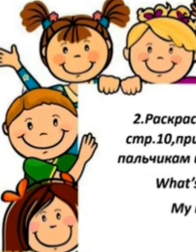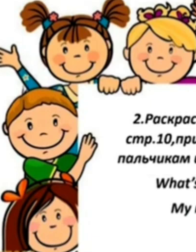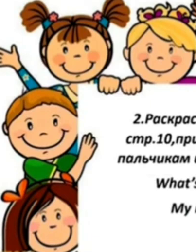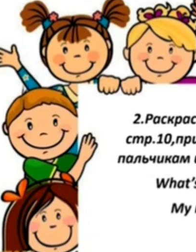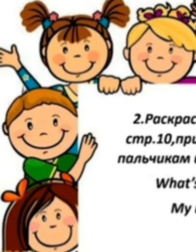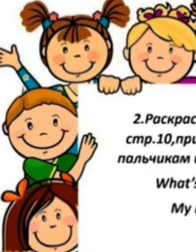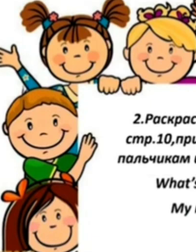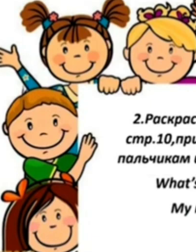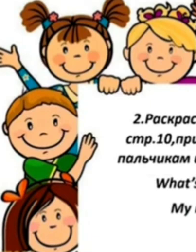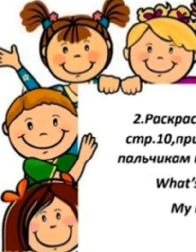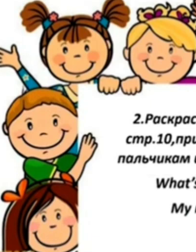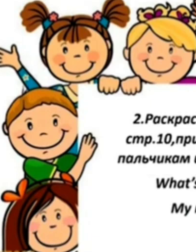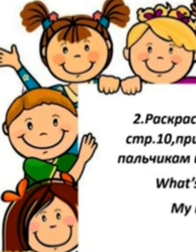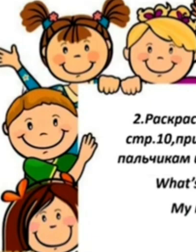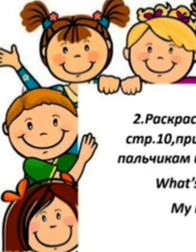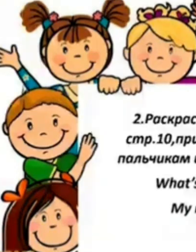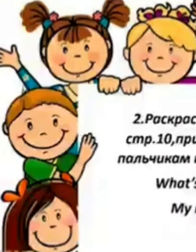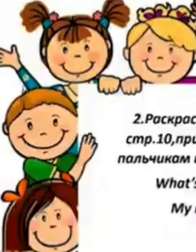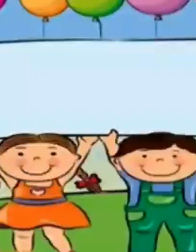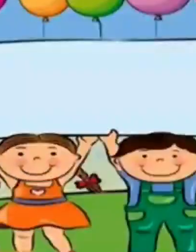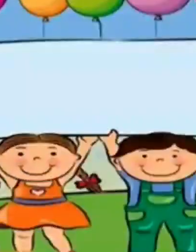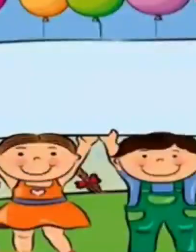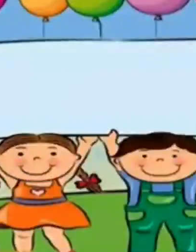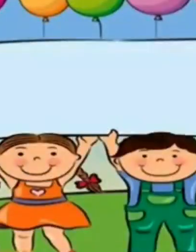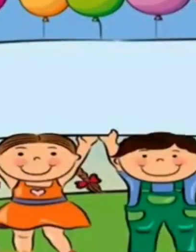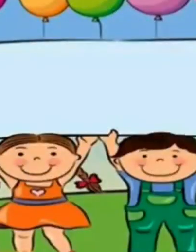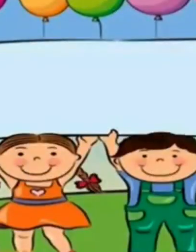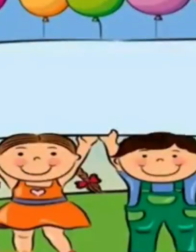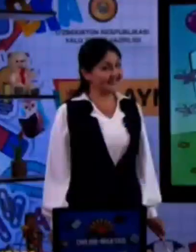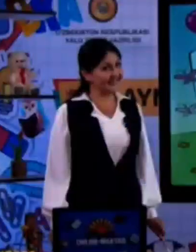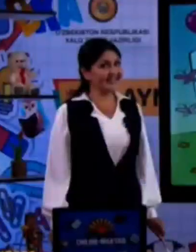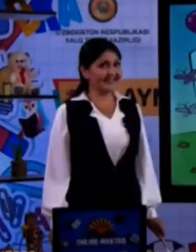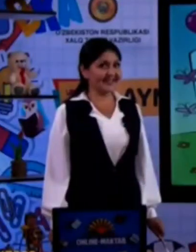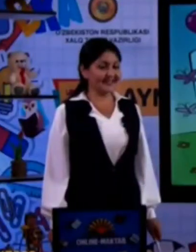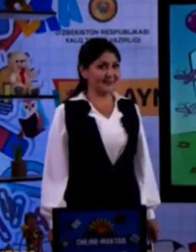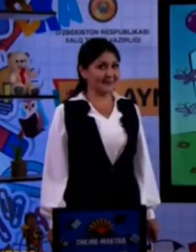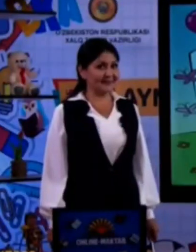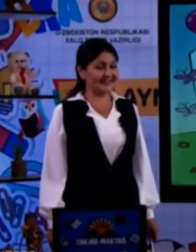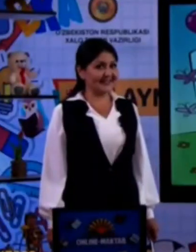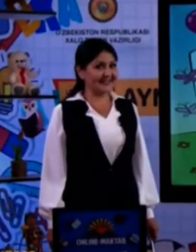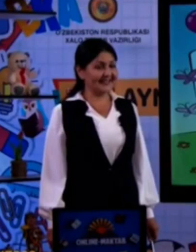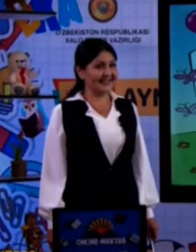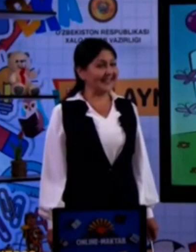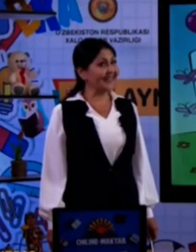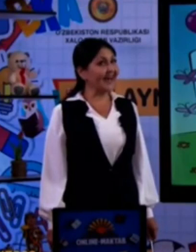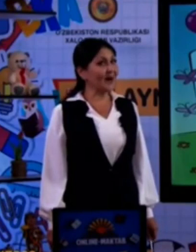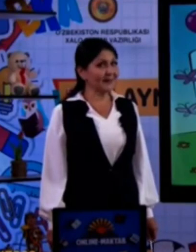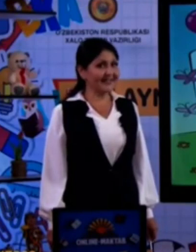Good. Now, children, let's rest. Давайте